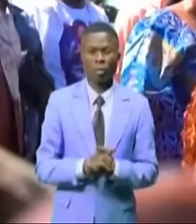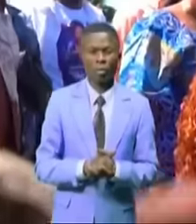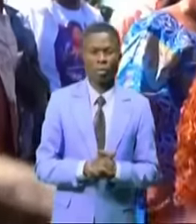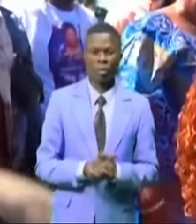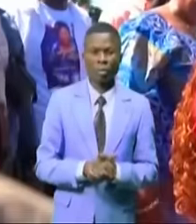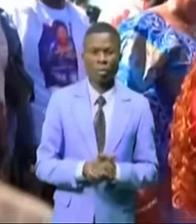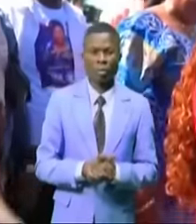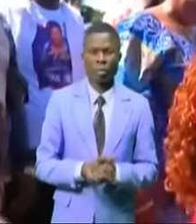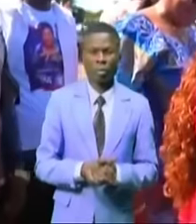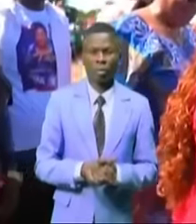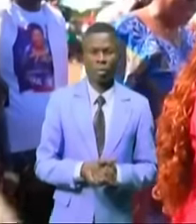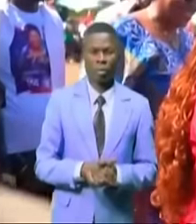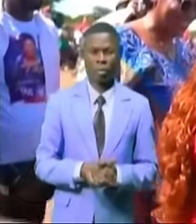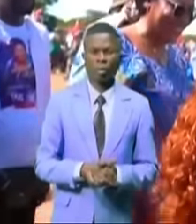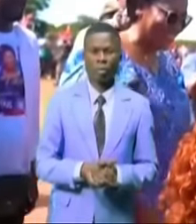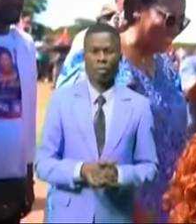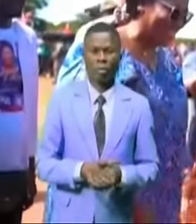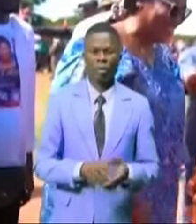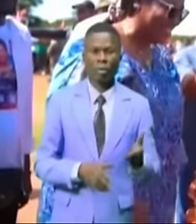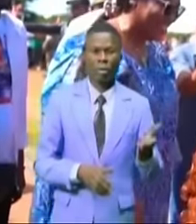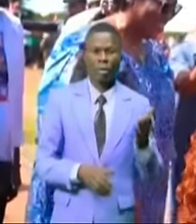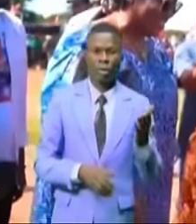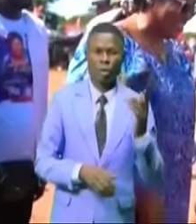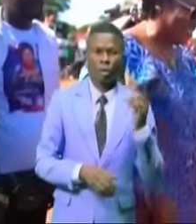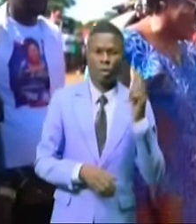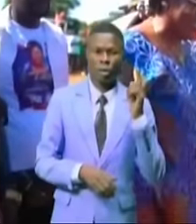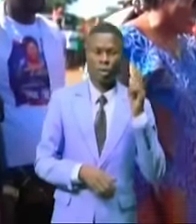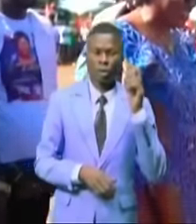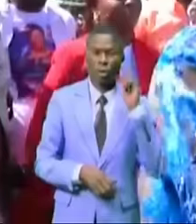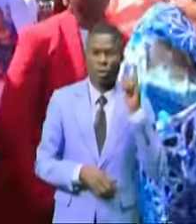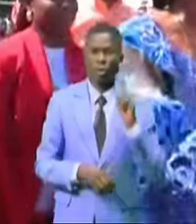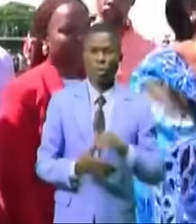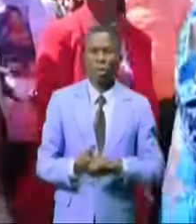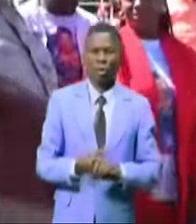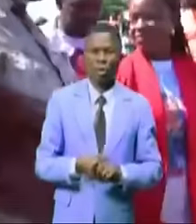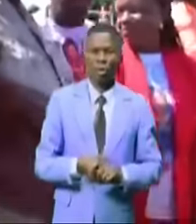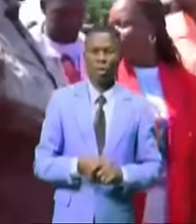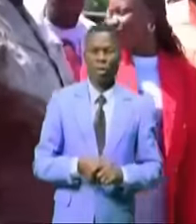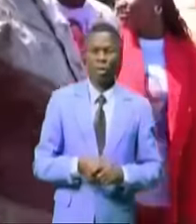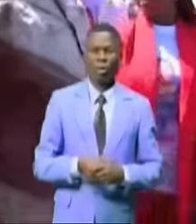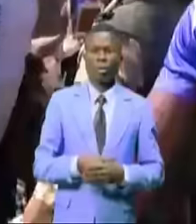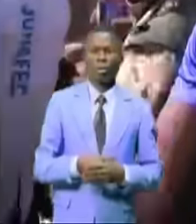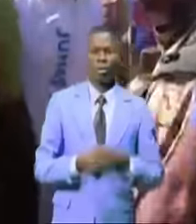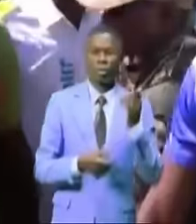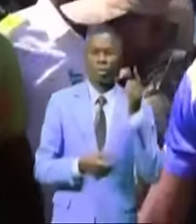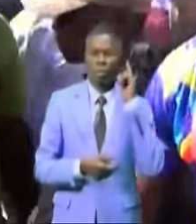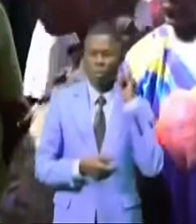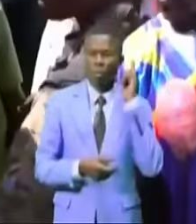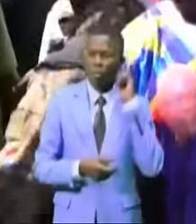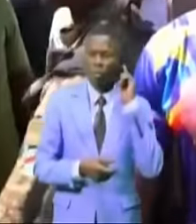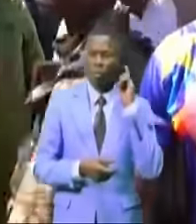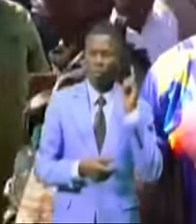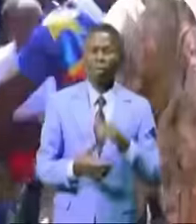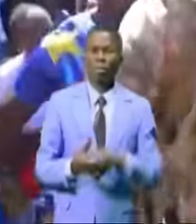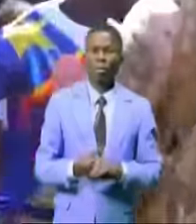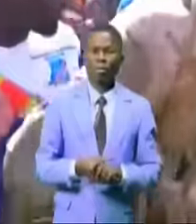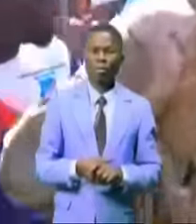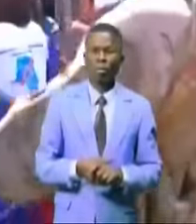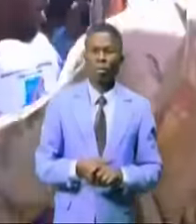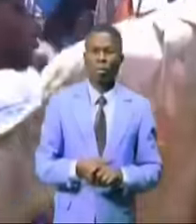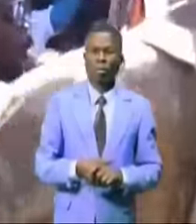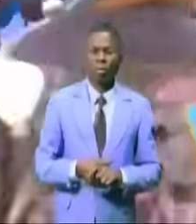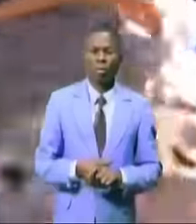avec faste le shérif du président Tshisekedi dans le domaine de la sous-traitance, le DG de la RSP, Miguel